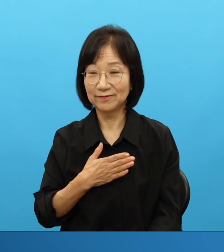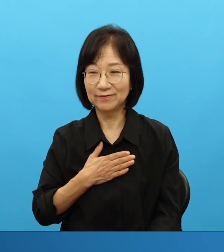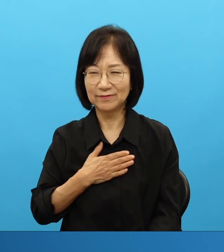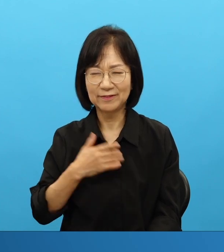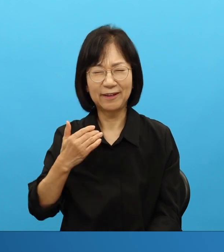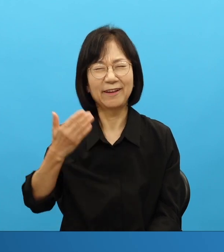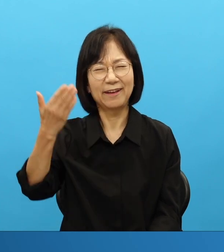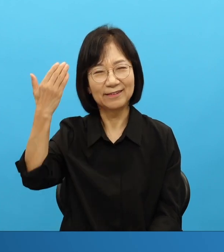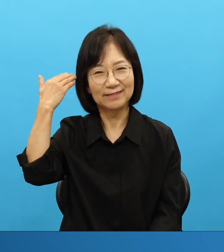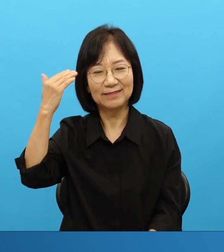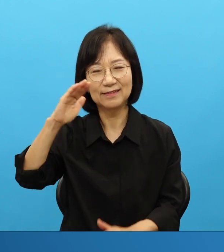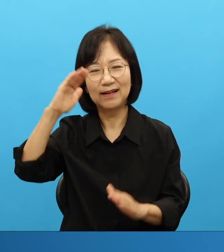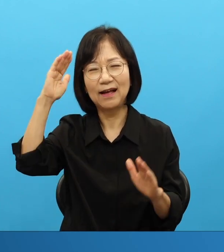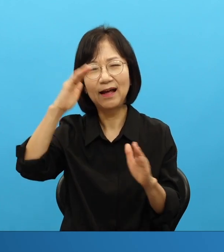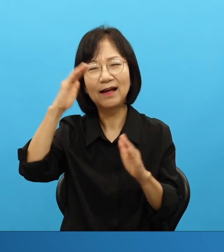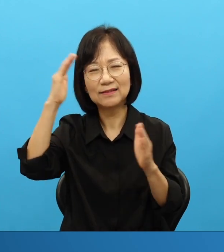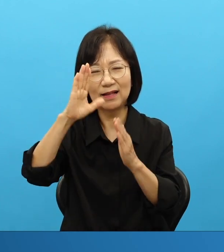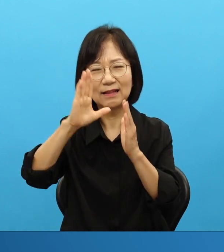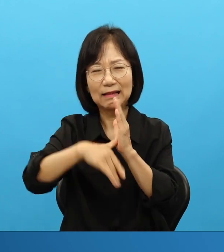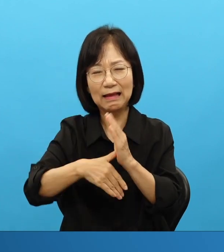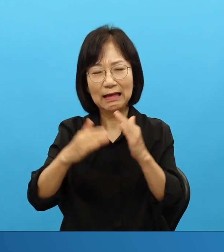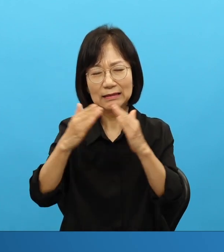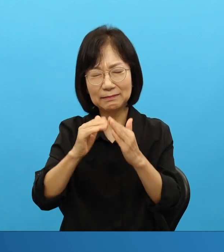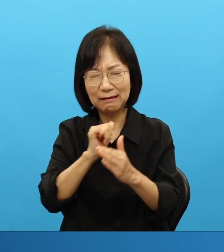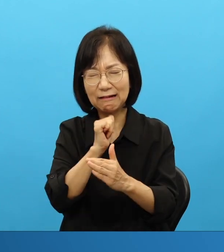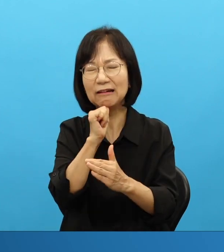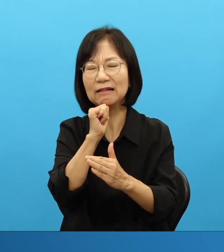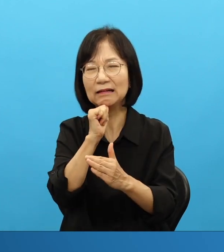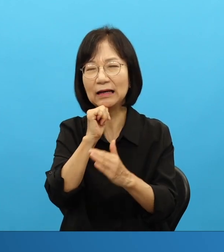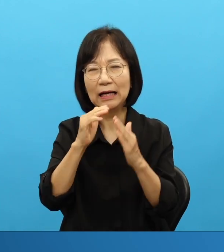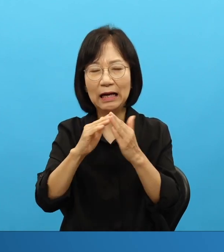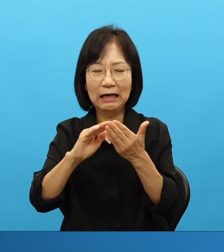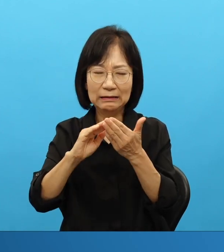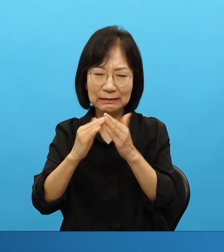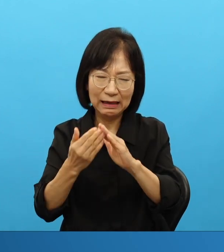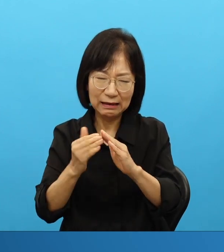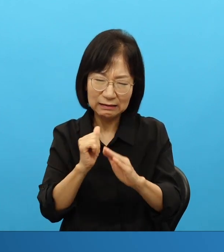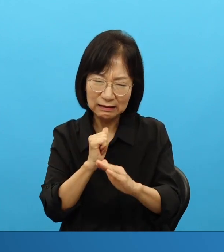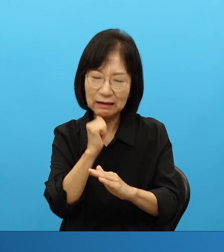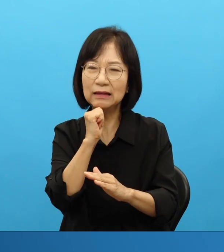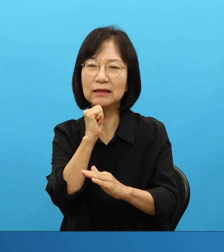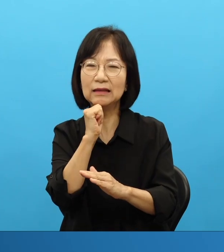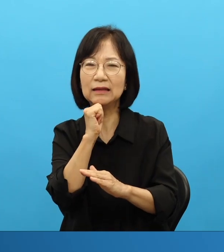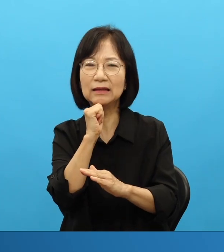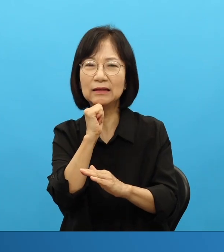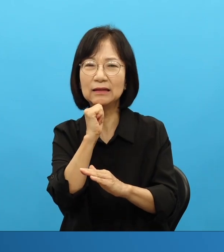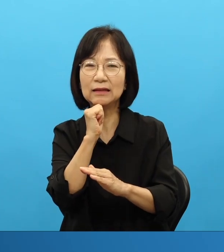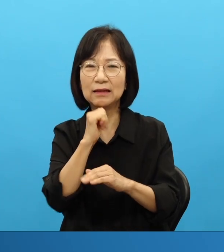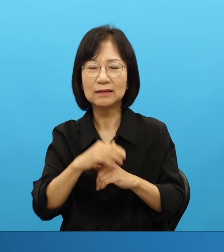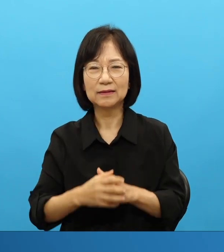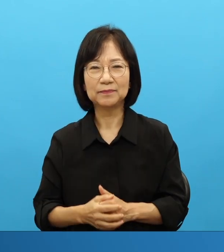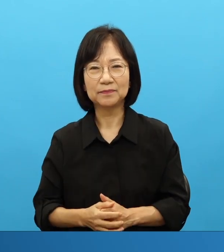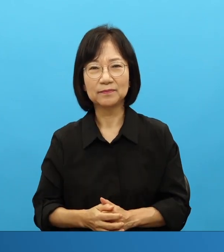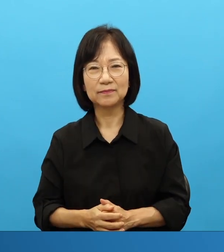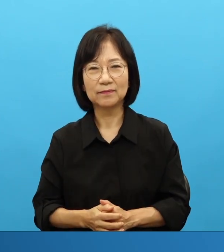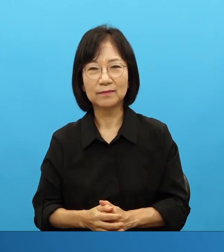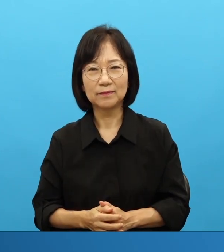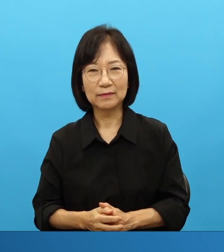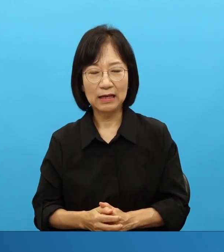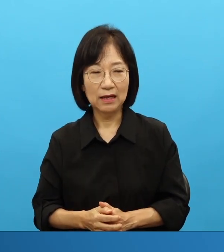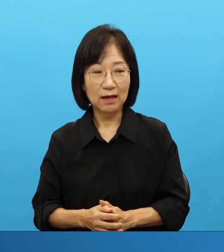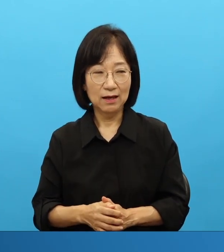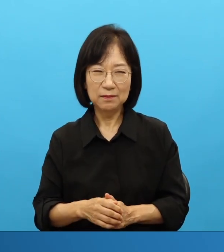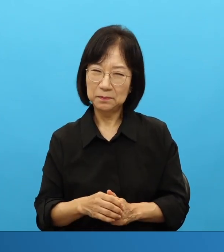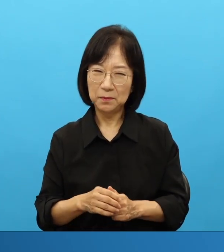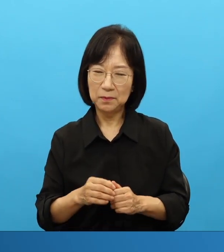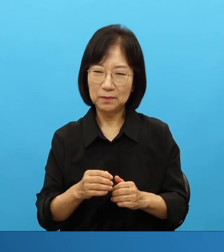형편이 너무 안 되는 거예요. And I shared this with you already countless times. When I was a student, I just didn't have the monetary 다들 means. 비슷하겠지만 저는 좀 그런 거예요. And